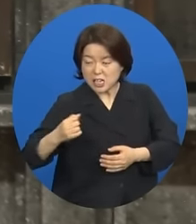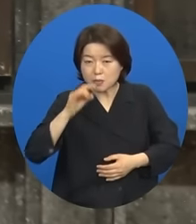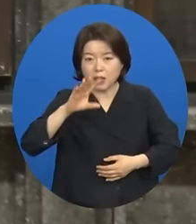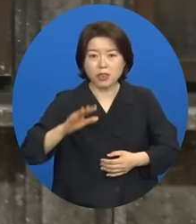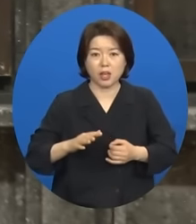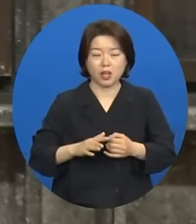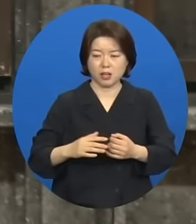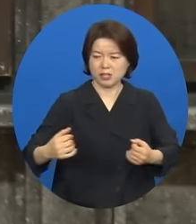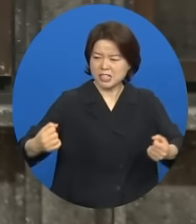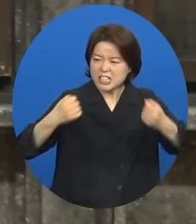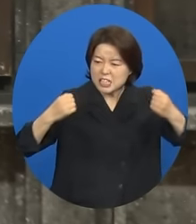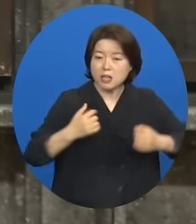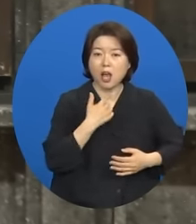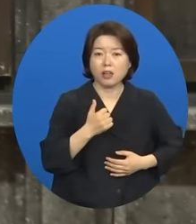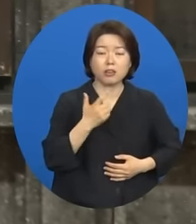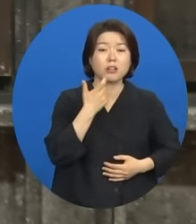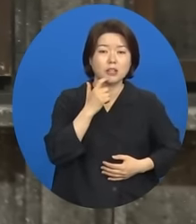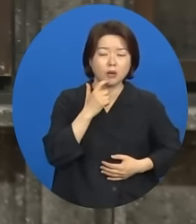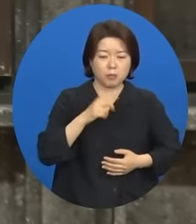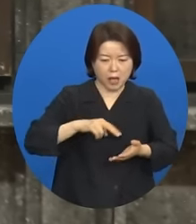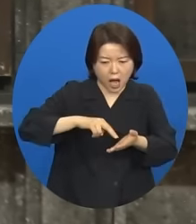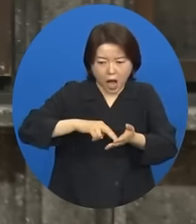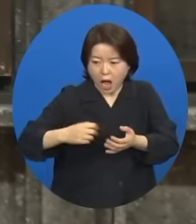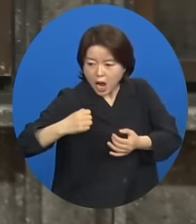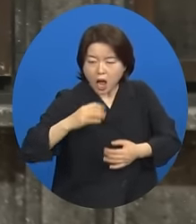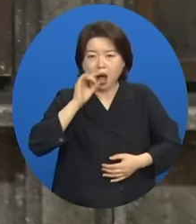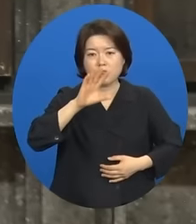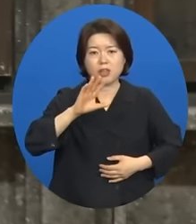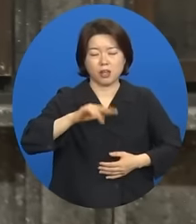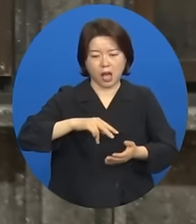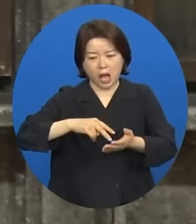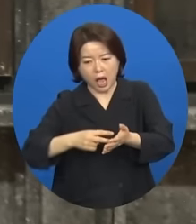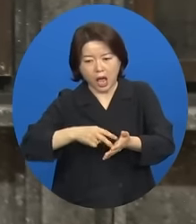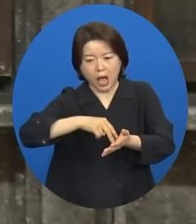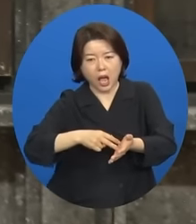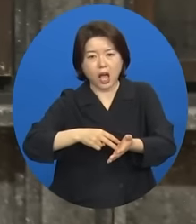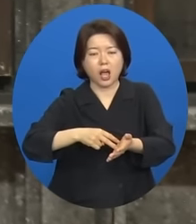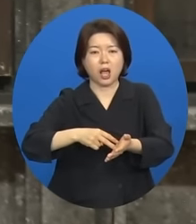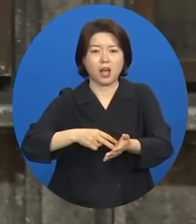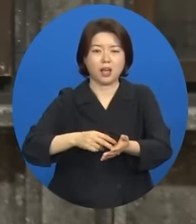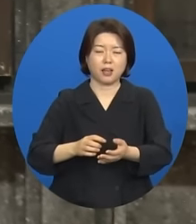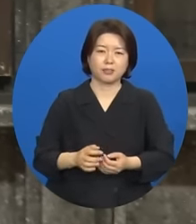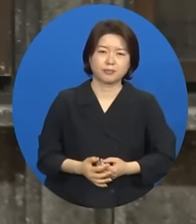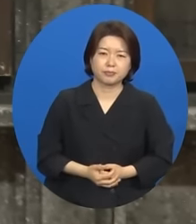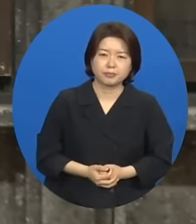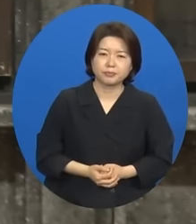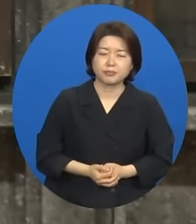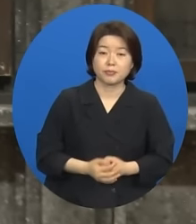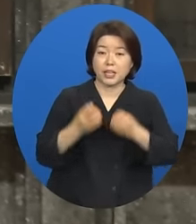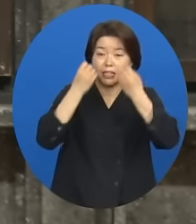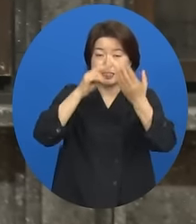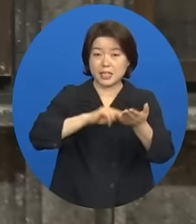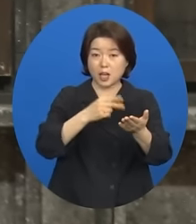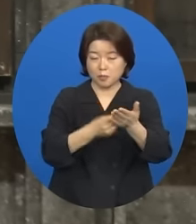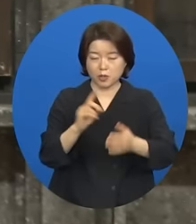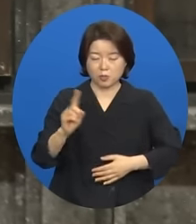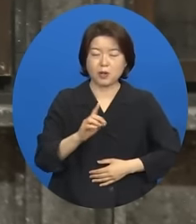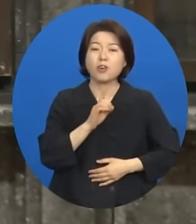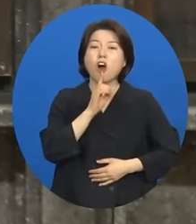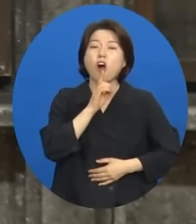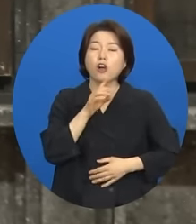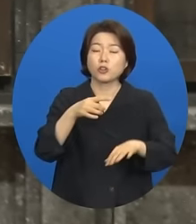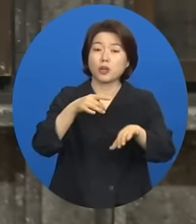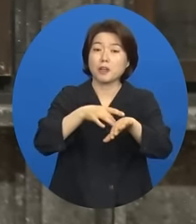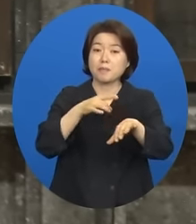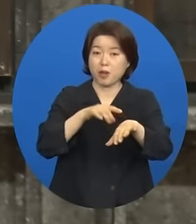그 천하장사였던 야곱이 더 이상 힘을 쓸 수가 없어요. 그래서 세번역은 그곳을 엉덩이뼈라고 이렇게